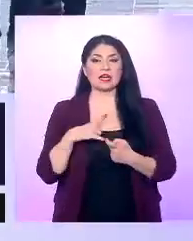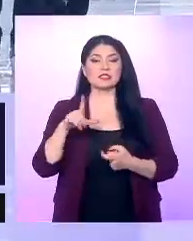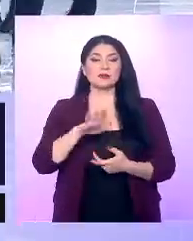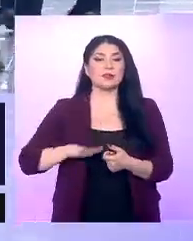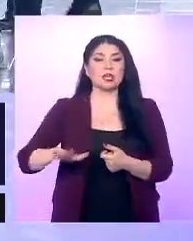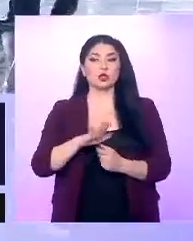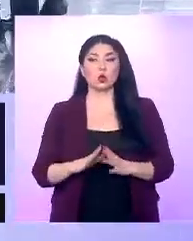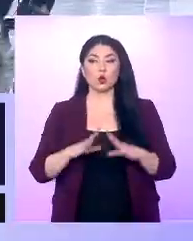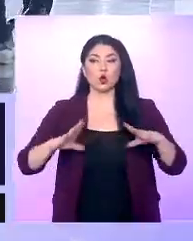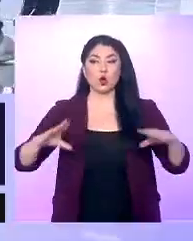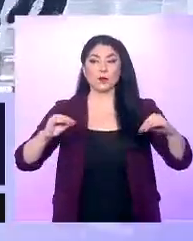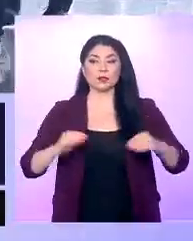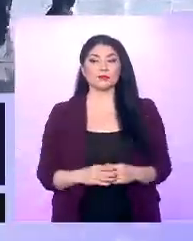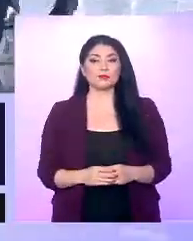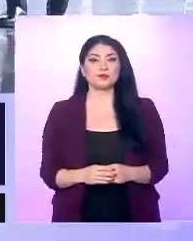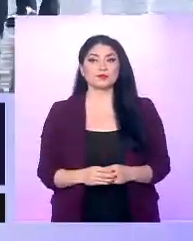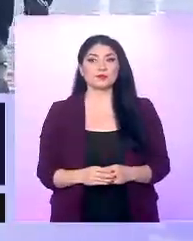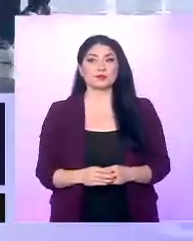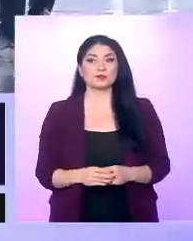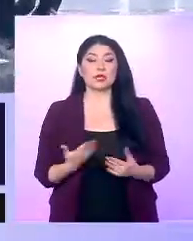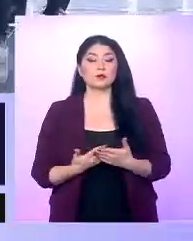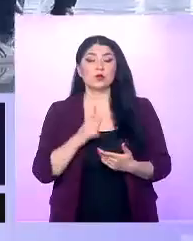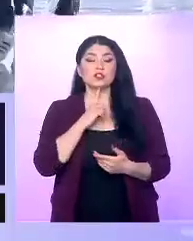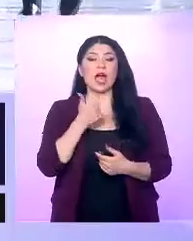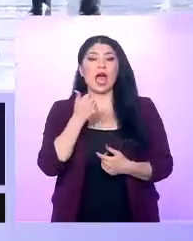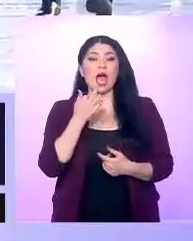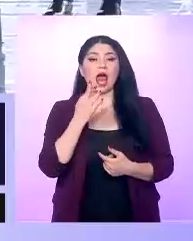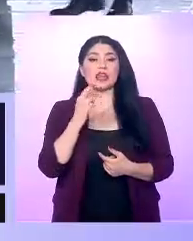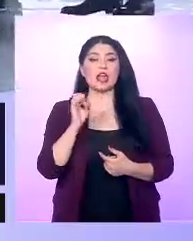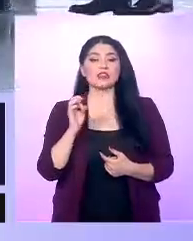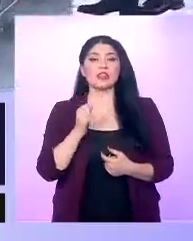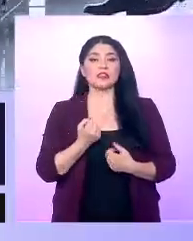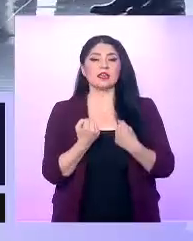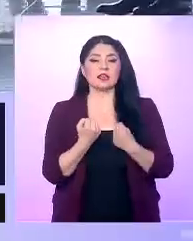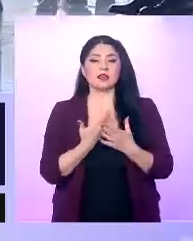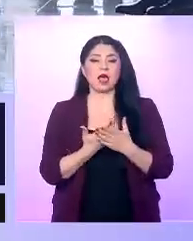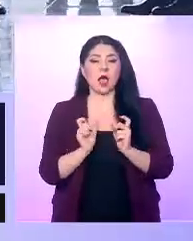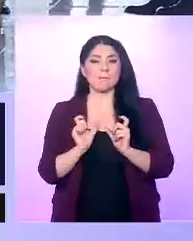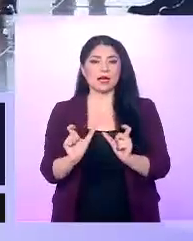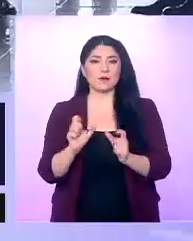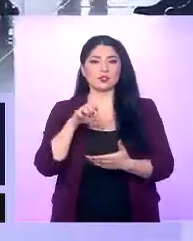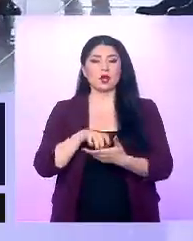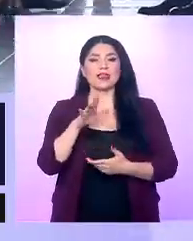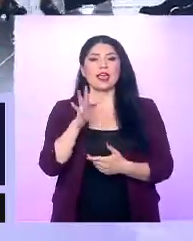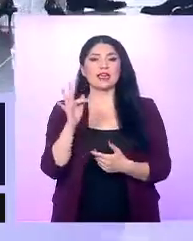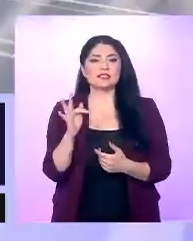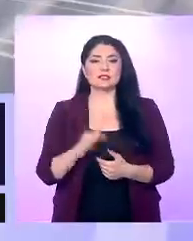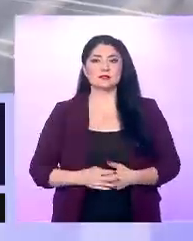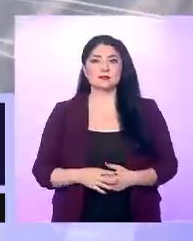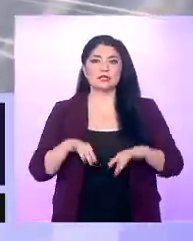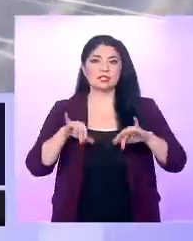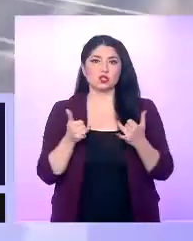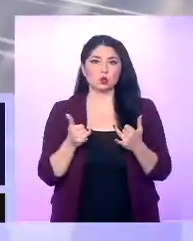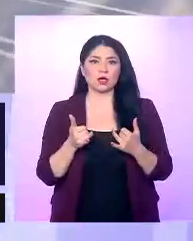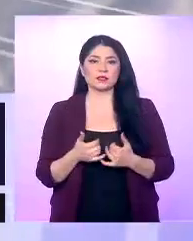pe teritoriul României, în cadrul efortului aliat de întărire a posturii de descurajare și apărare pe flancul estic, în